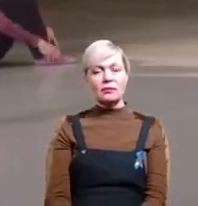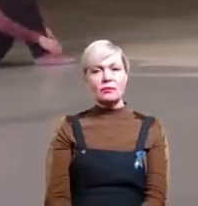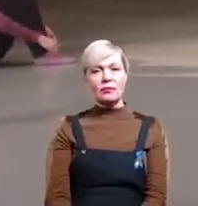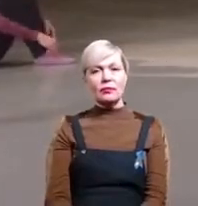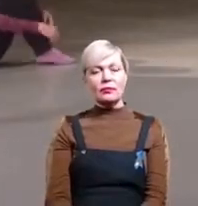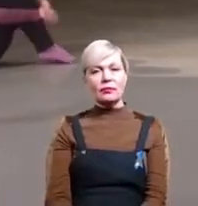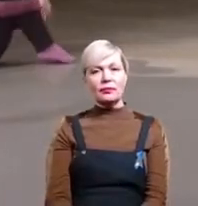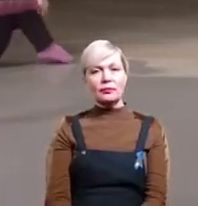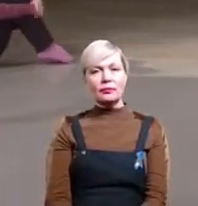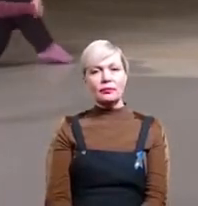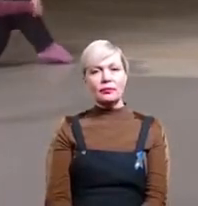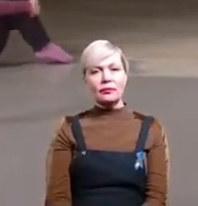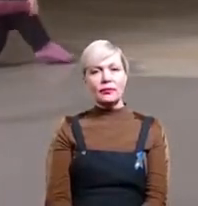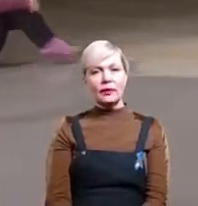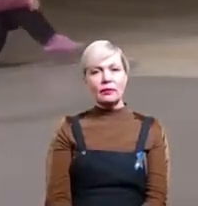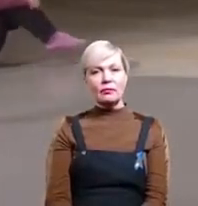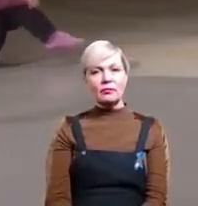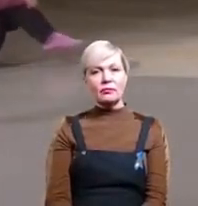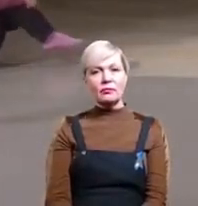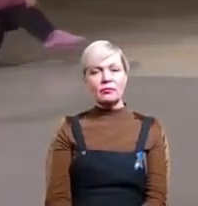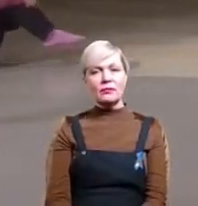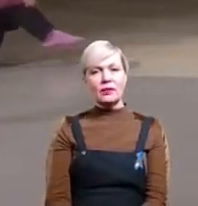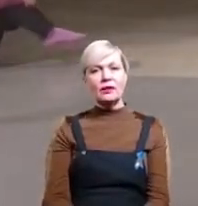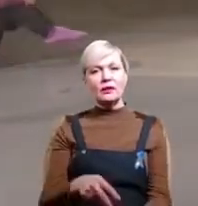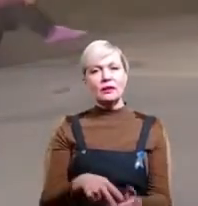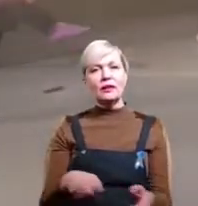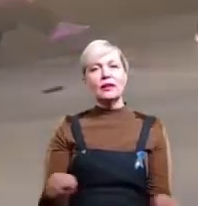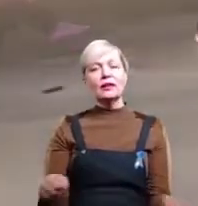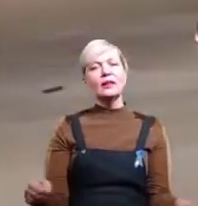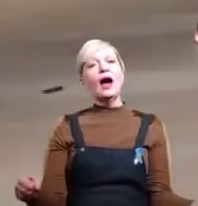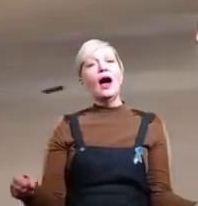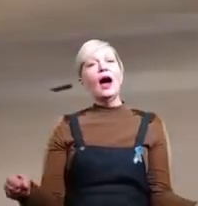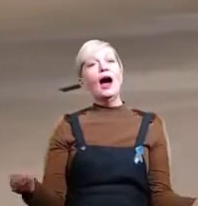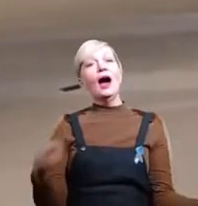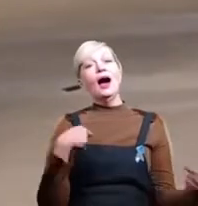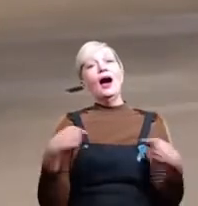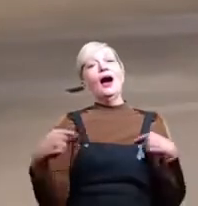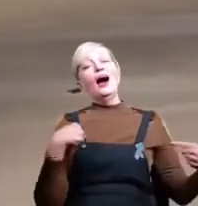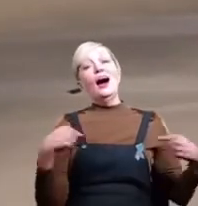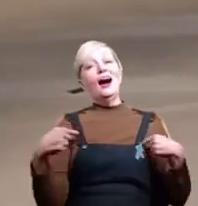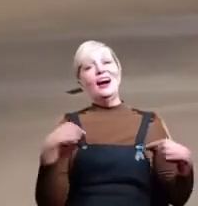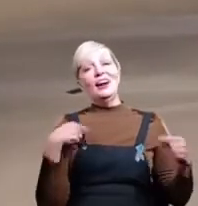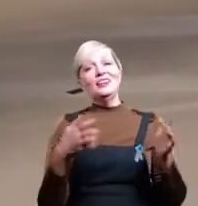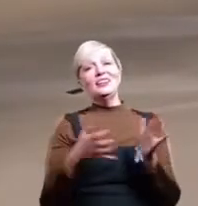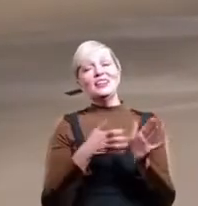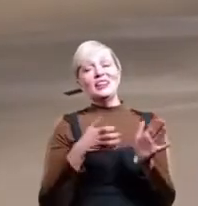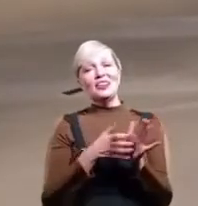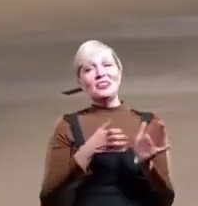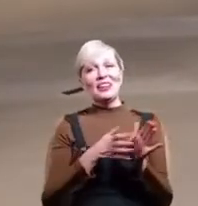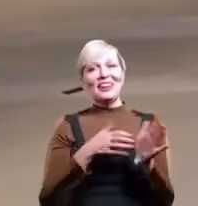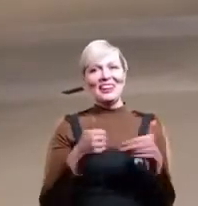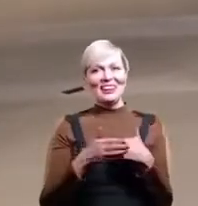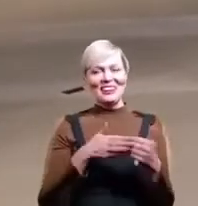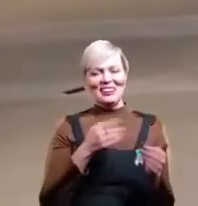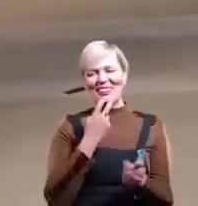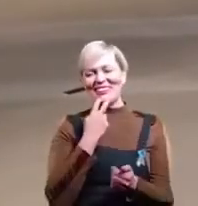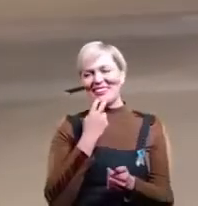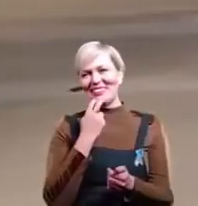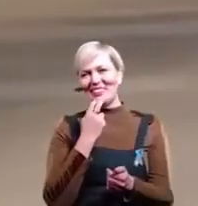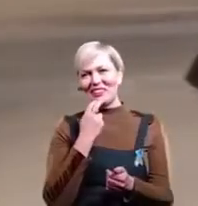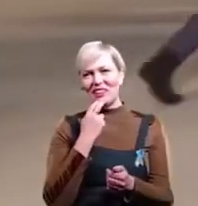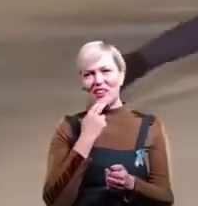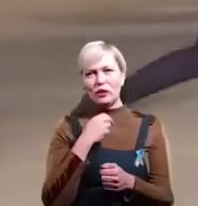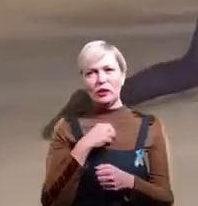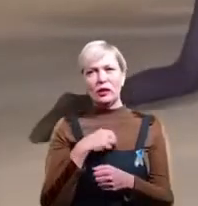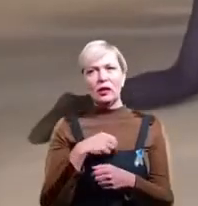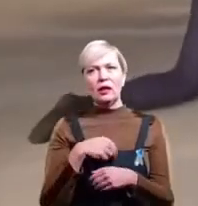Они же бедные стоят, ой, извини, они бедно стоят, там уже в раскорячке, не хватает рук. И опускаюсь, и руки раз,